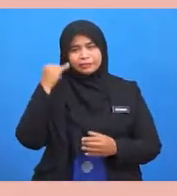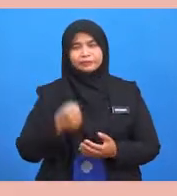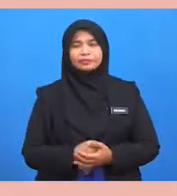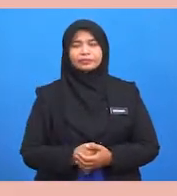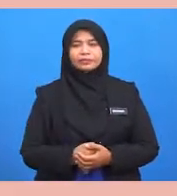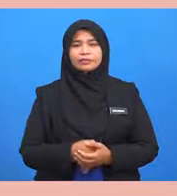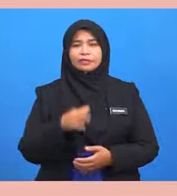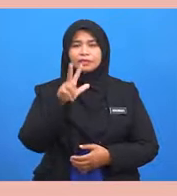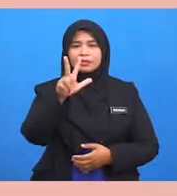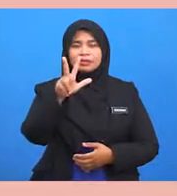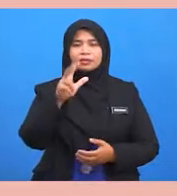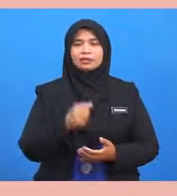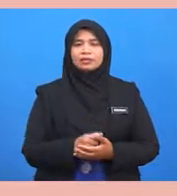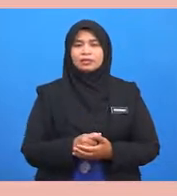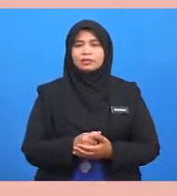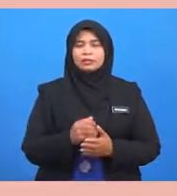Ketiga,